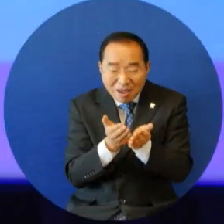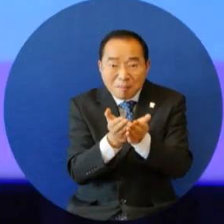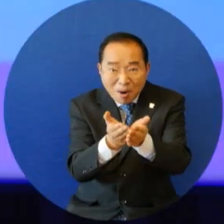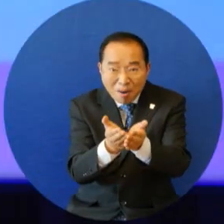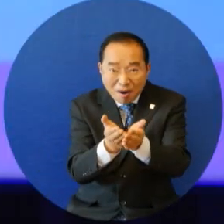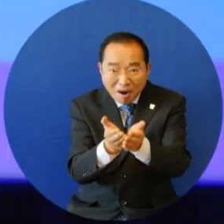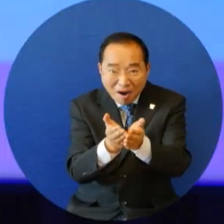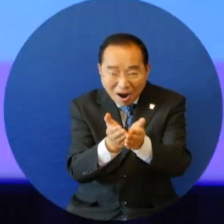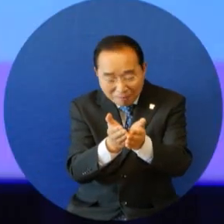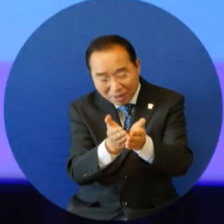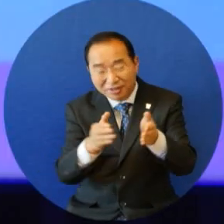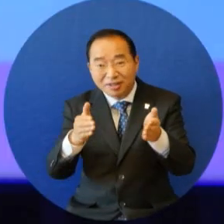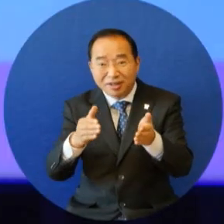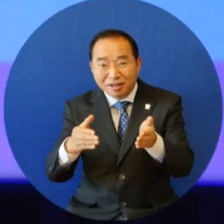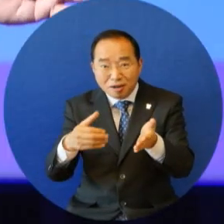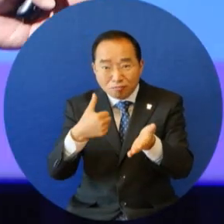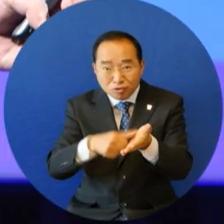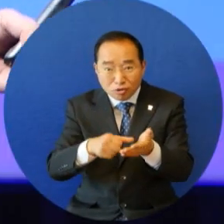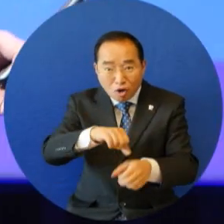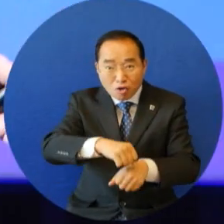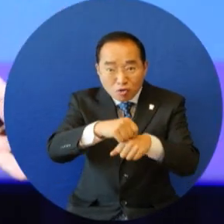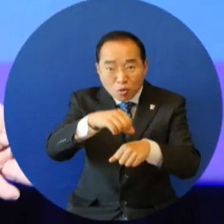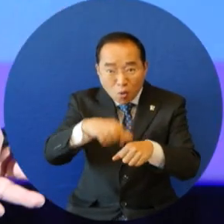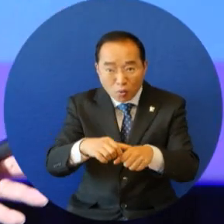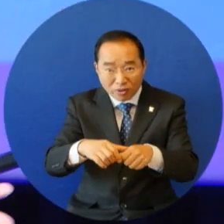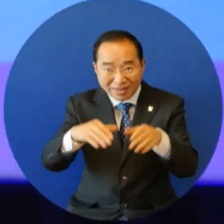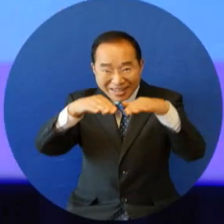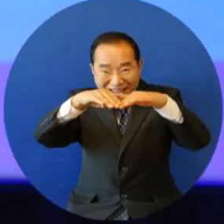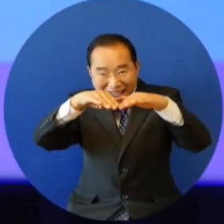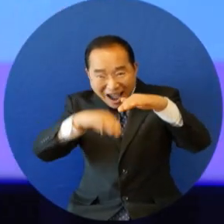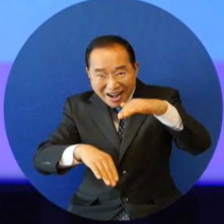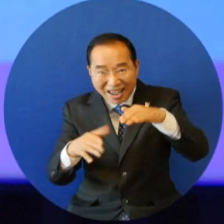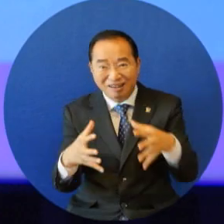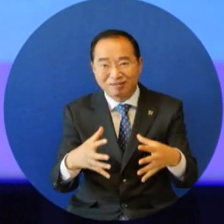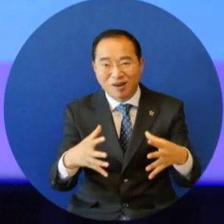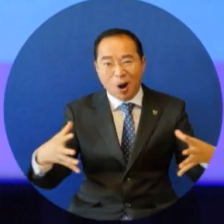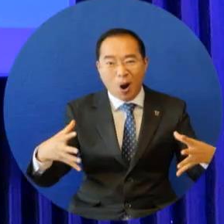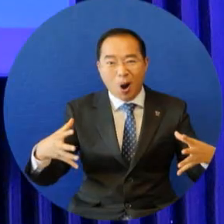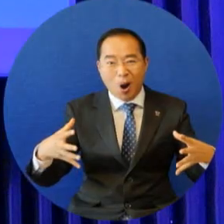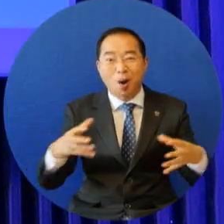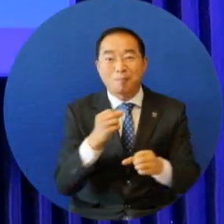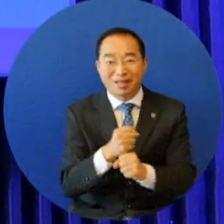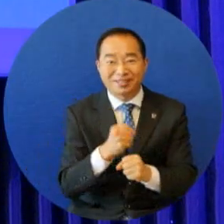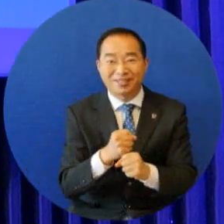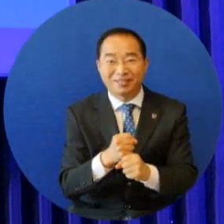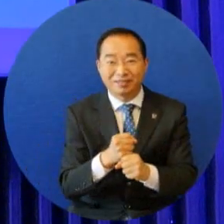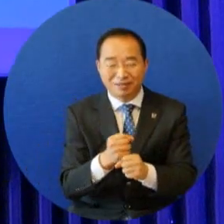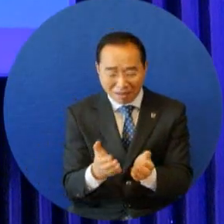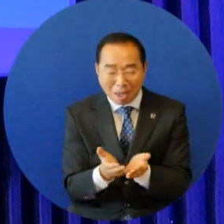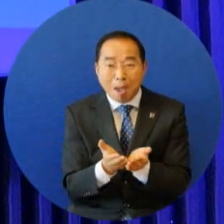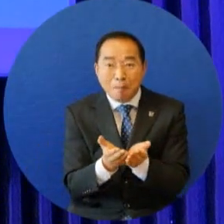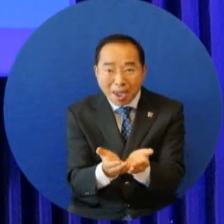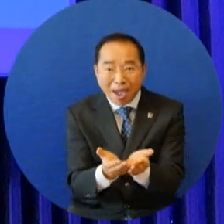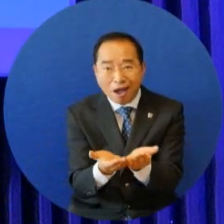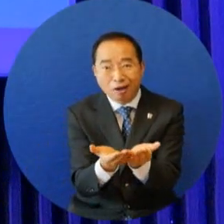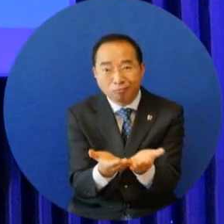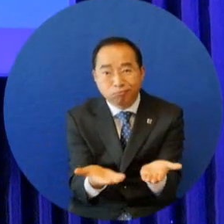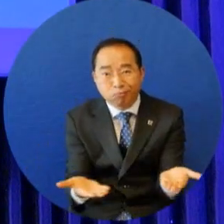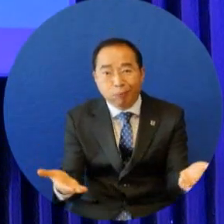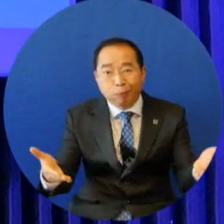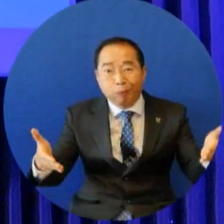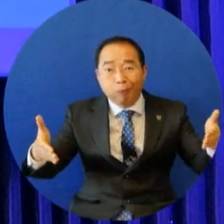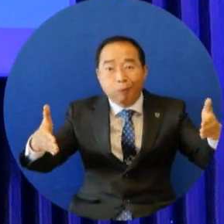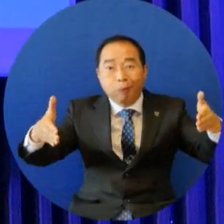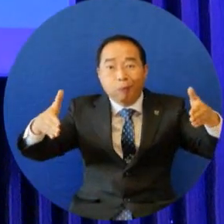오히려 상품을 싣는 선복을 크게 만들어서 좀 배가 기형적이다